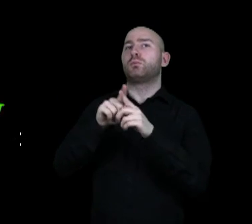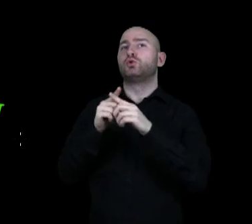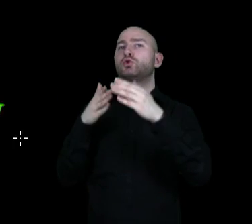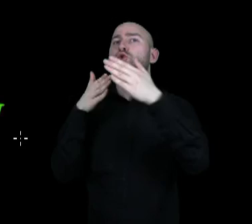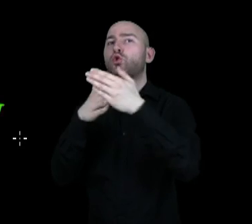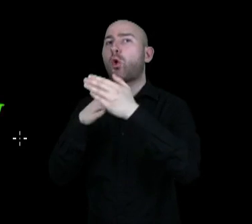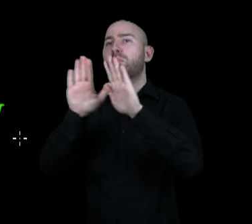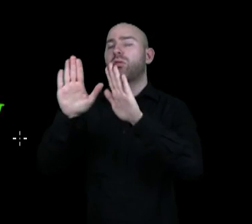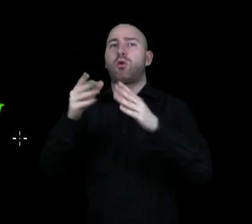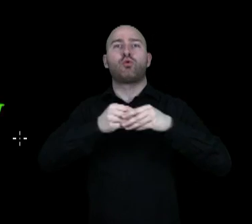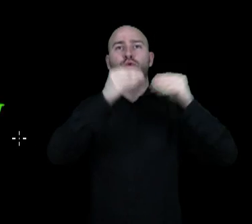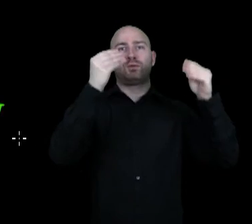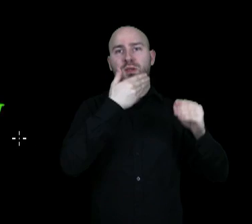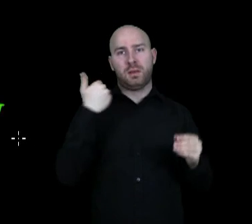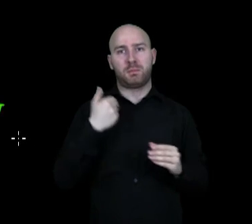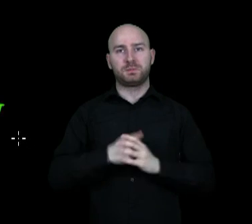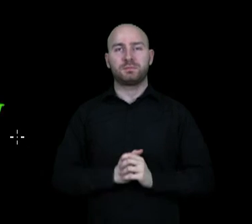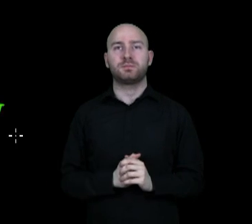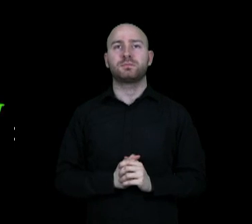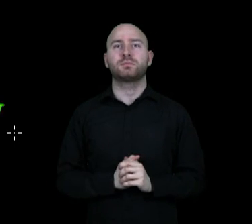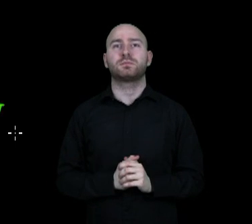Drukowanie. Drukowanie. Drukowanie.